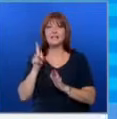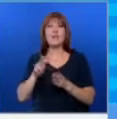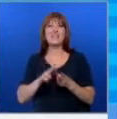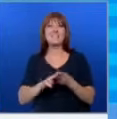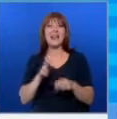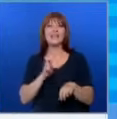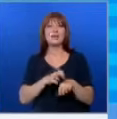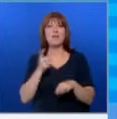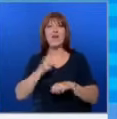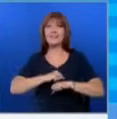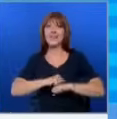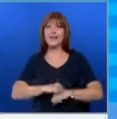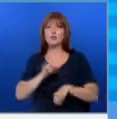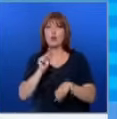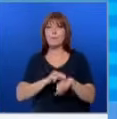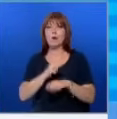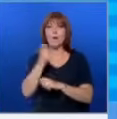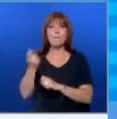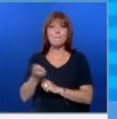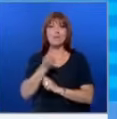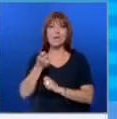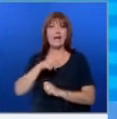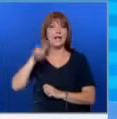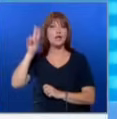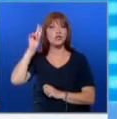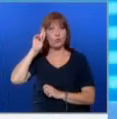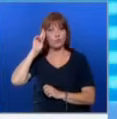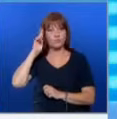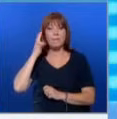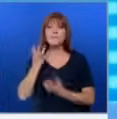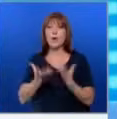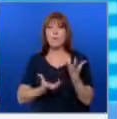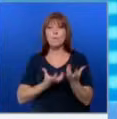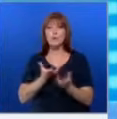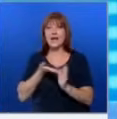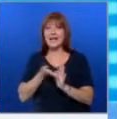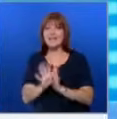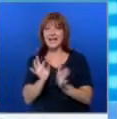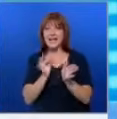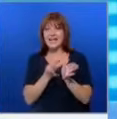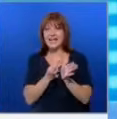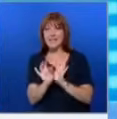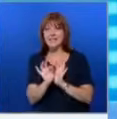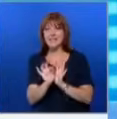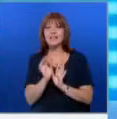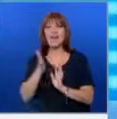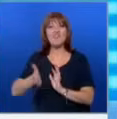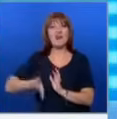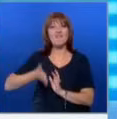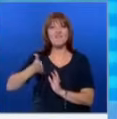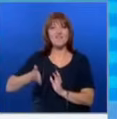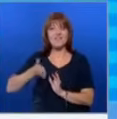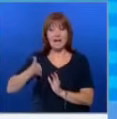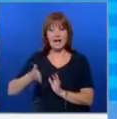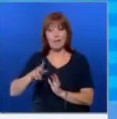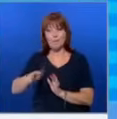Димов, който е директор на Пловдивската пожарна служба. Огнената стихия е тръгнала от искрите на товарен влак, който е преминавал